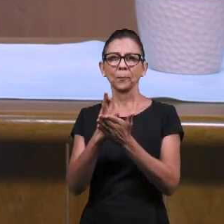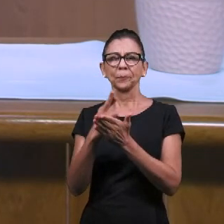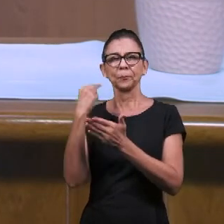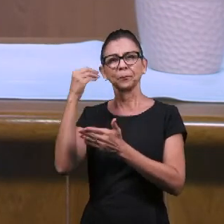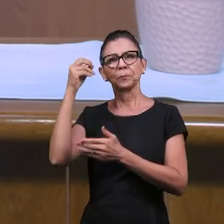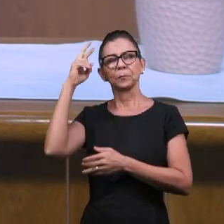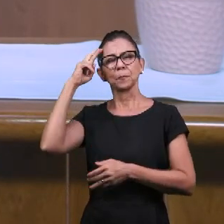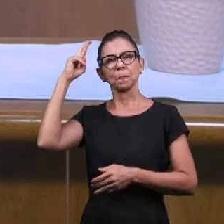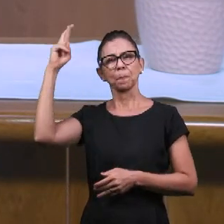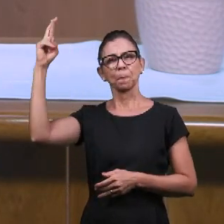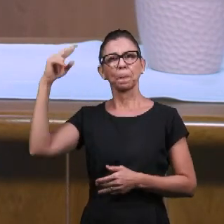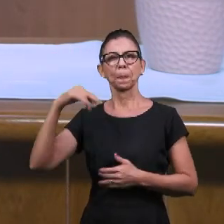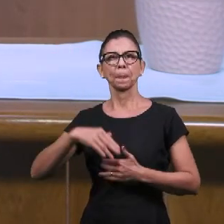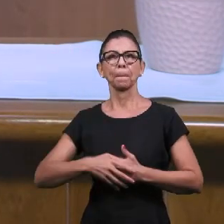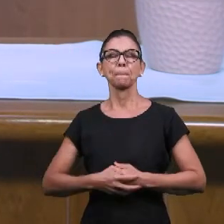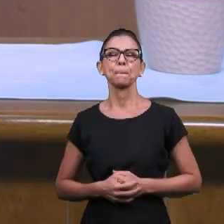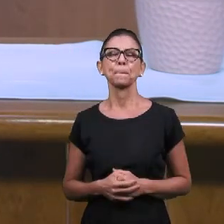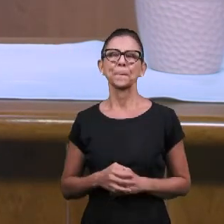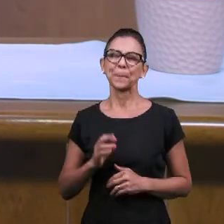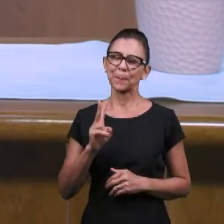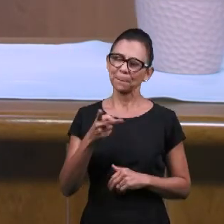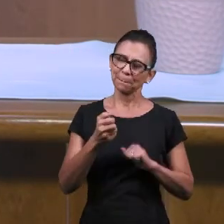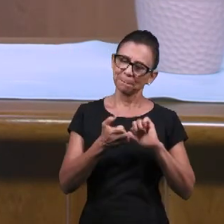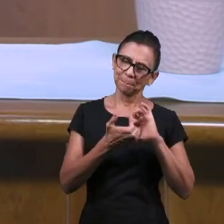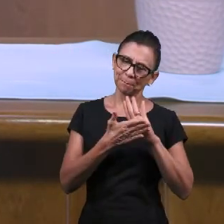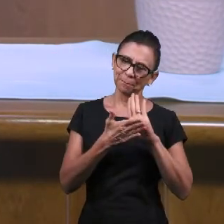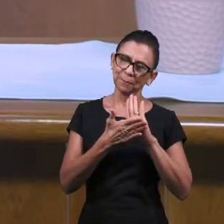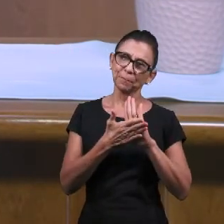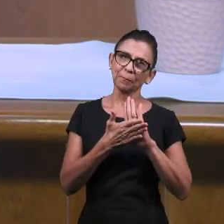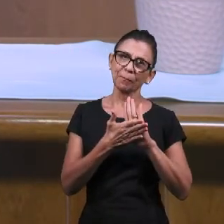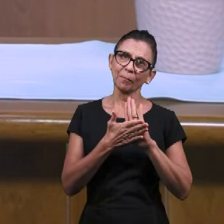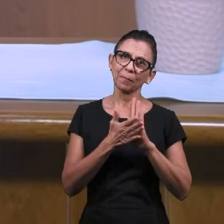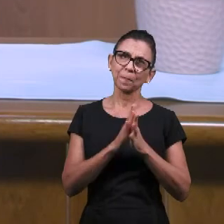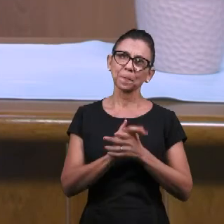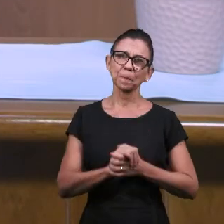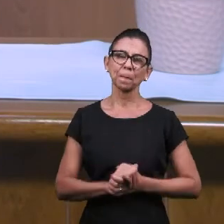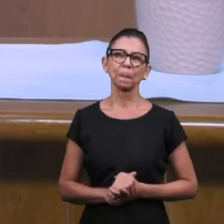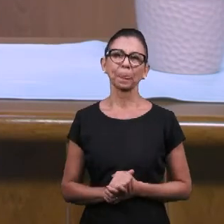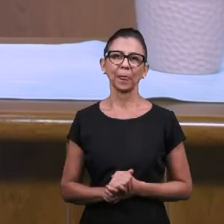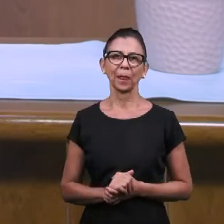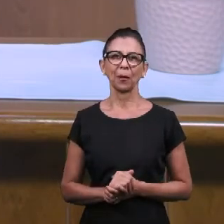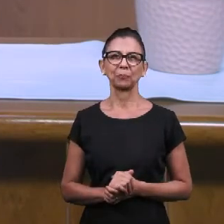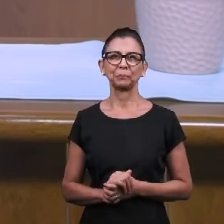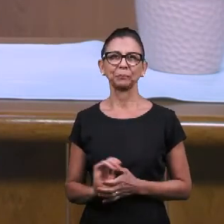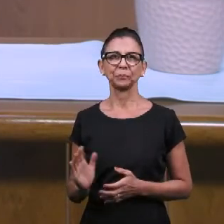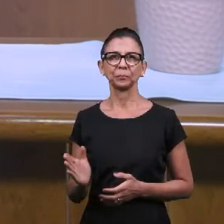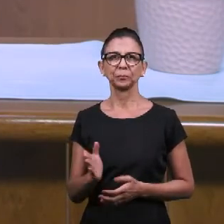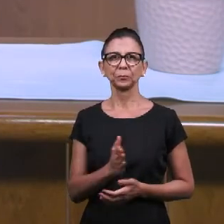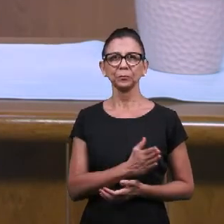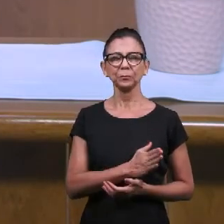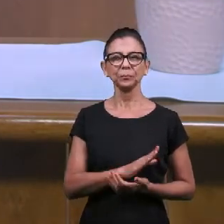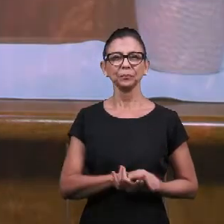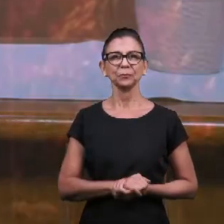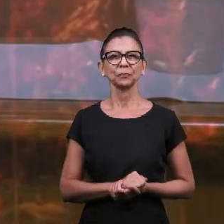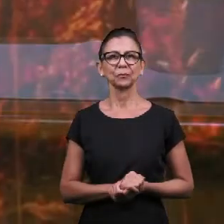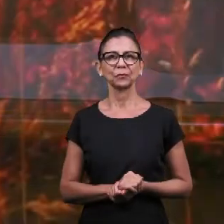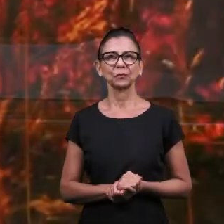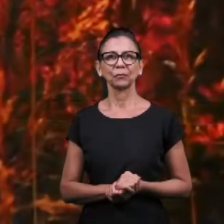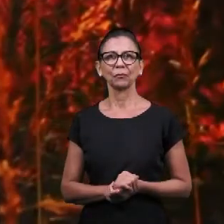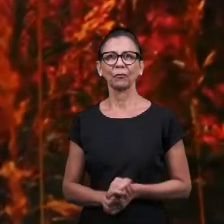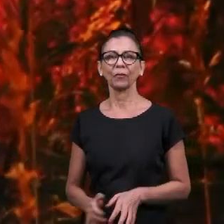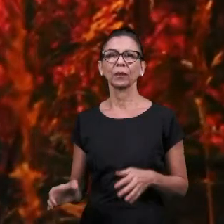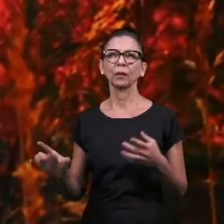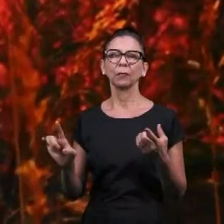Наши молитвы – это плод нашего опыта с Господом. Мы продолжим